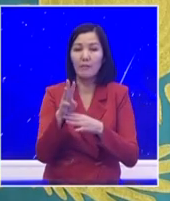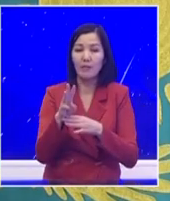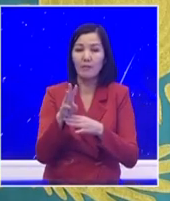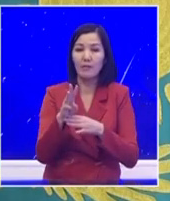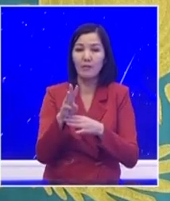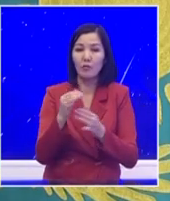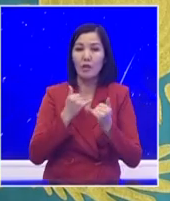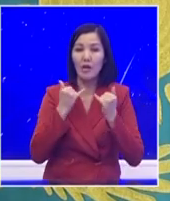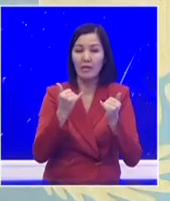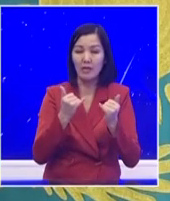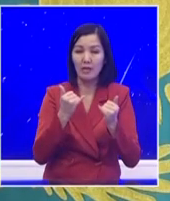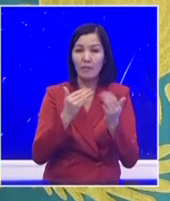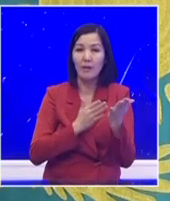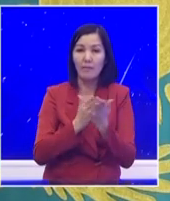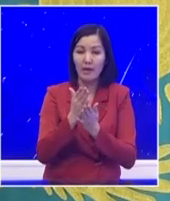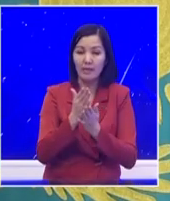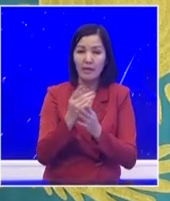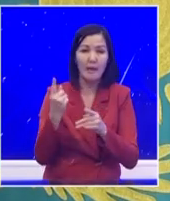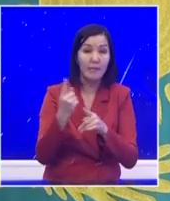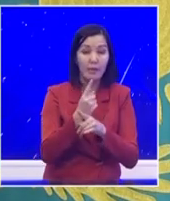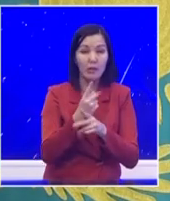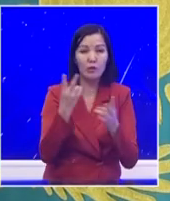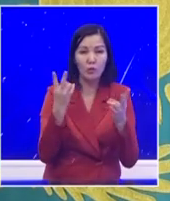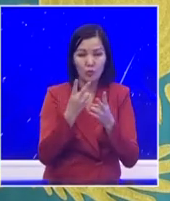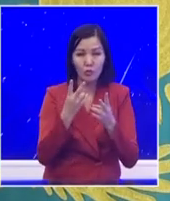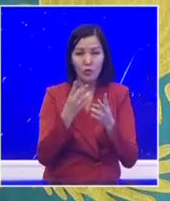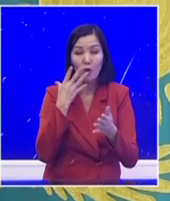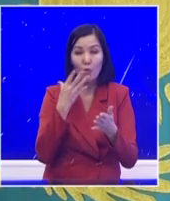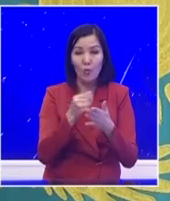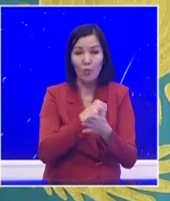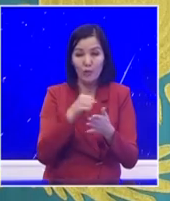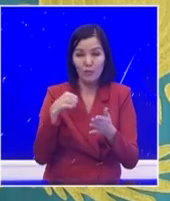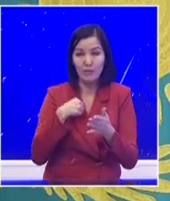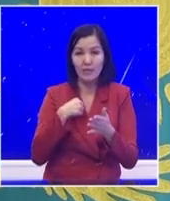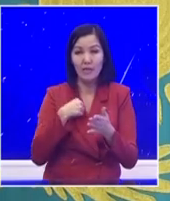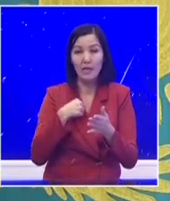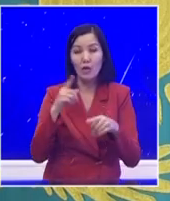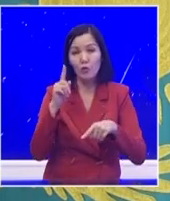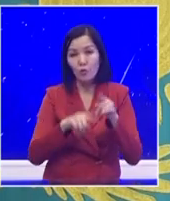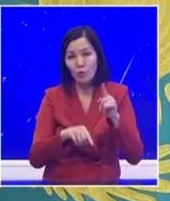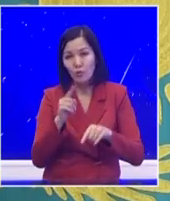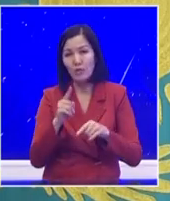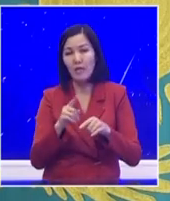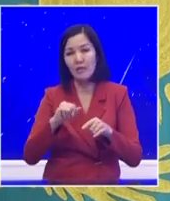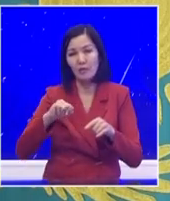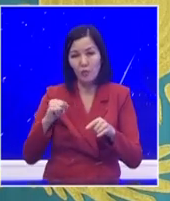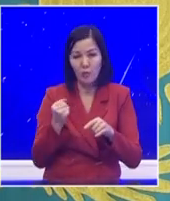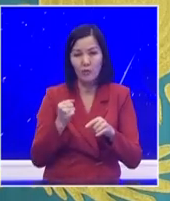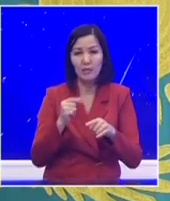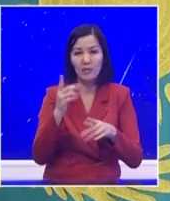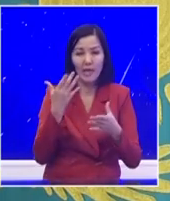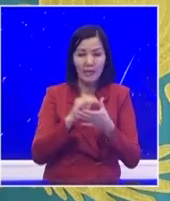етуге бағытталған. Ең бірінші кезекте өзіміздің және жақындарымыздың